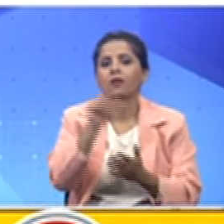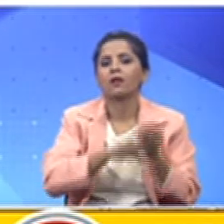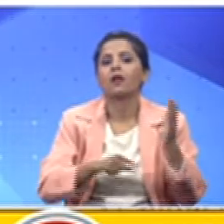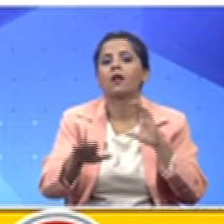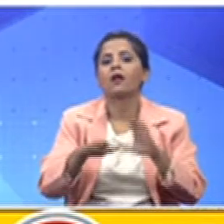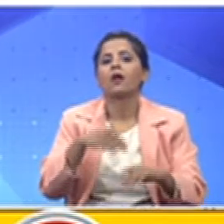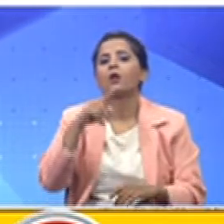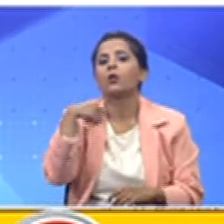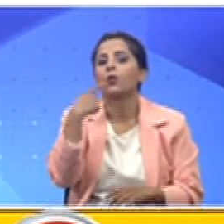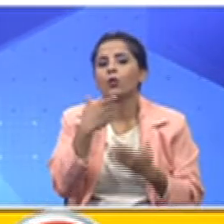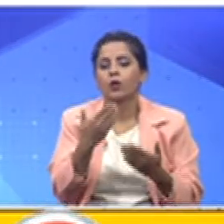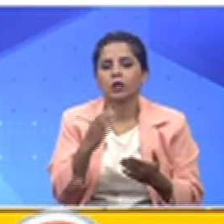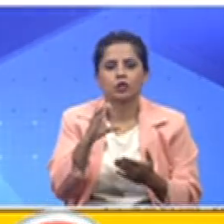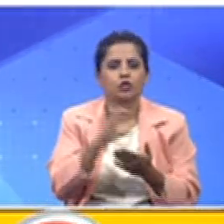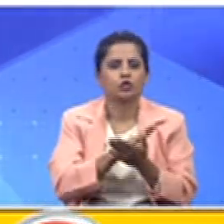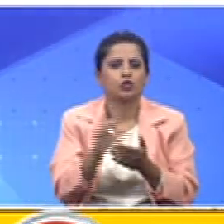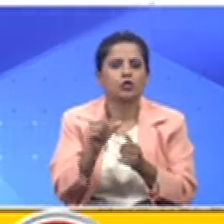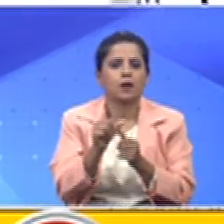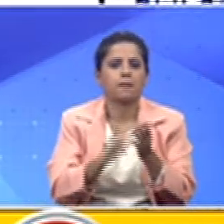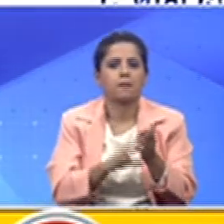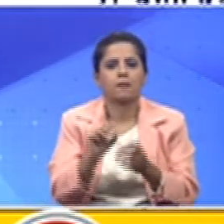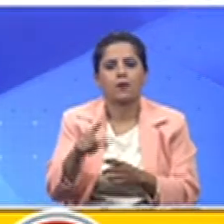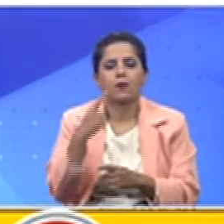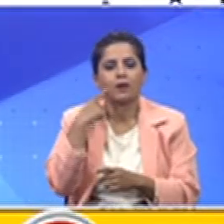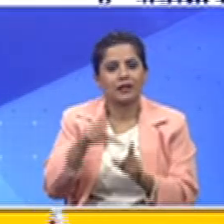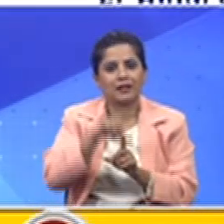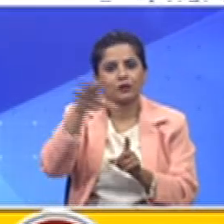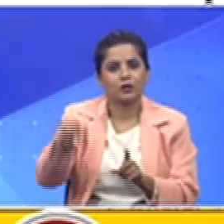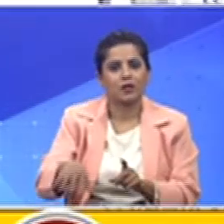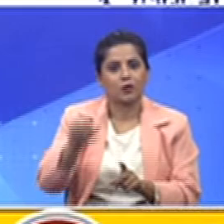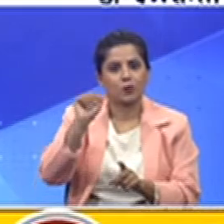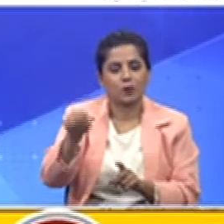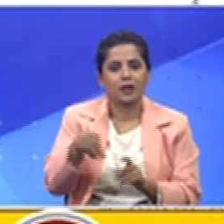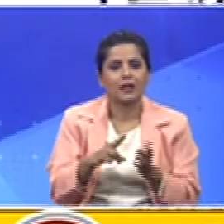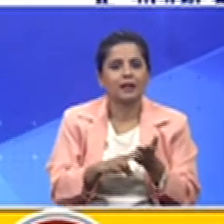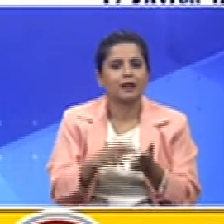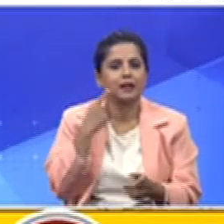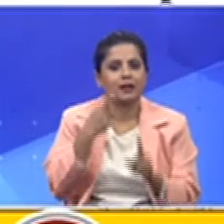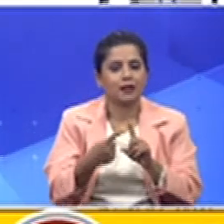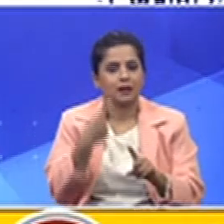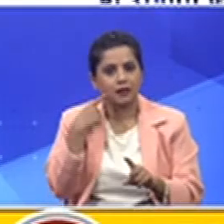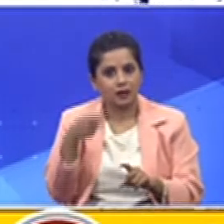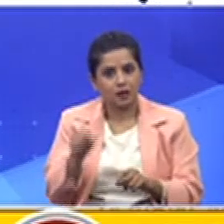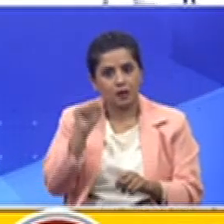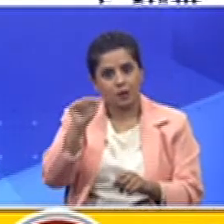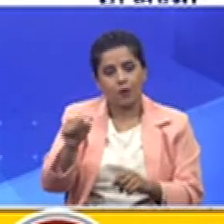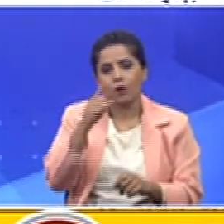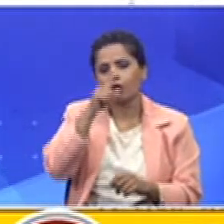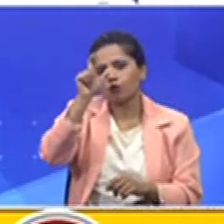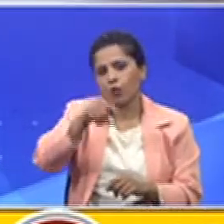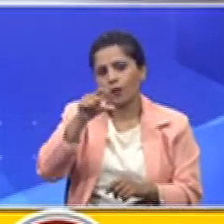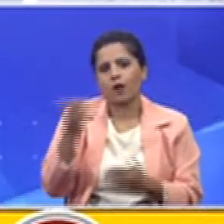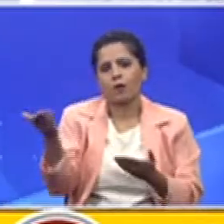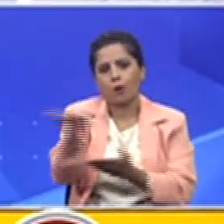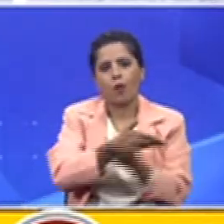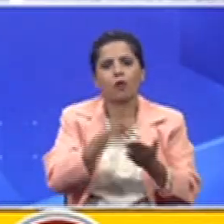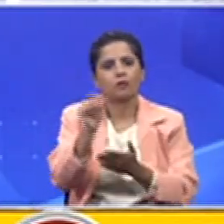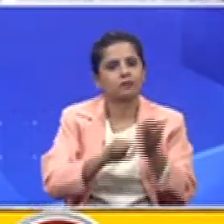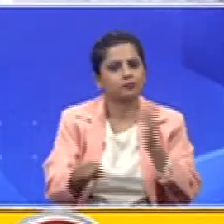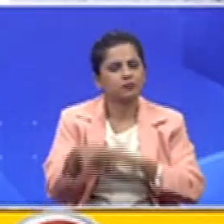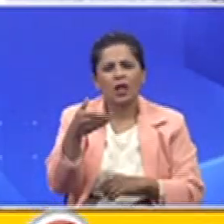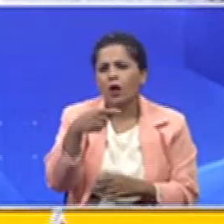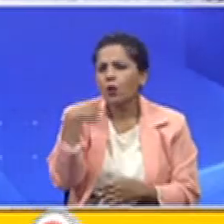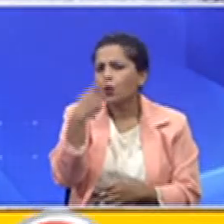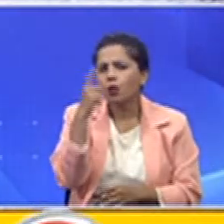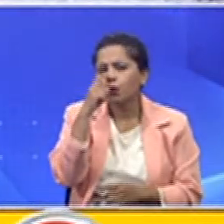हैं चमोली जिले की नीति माणा घाटी की महिलाओं ने। ये वो